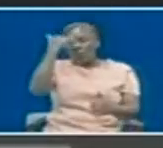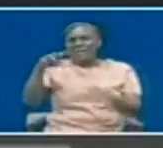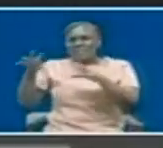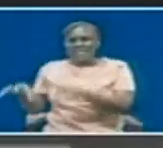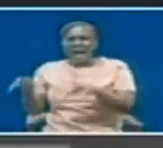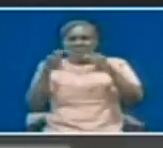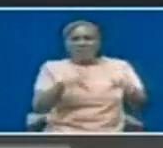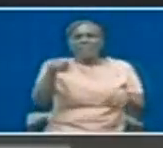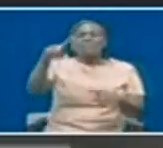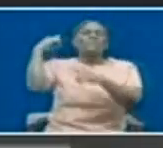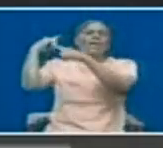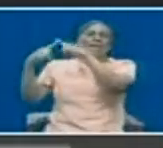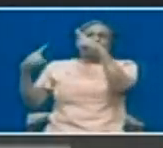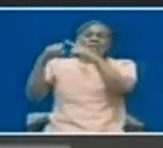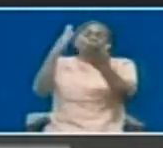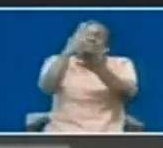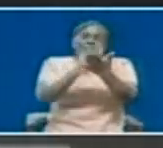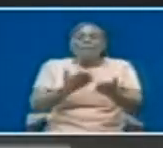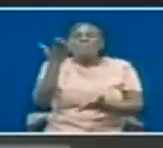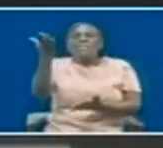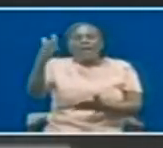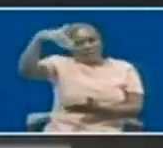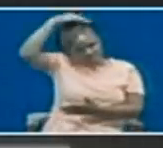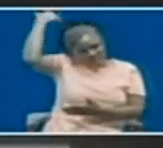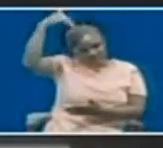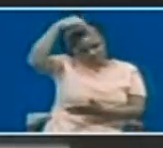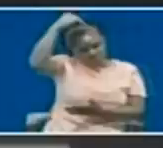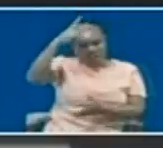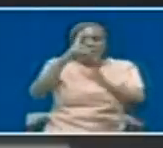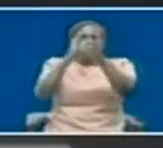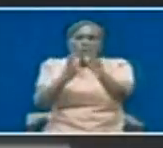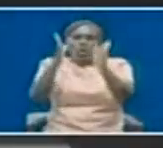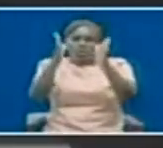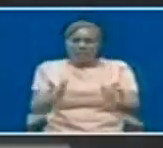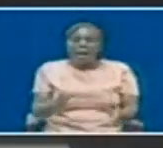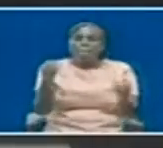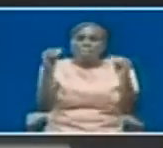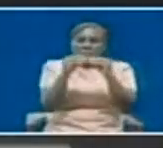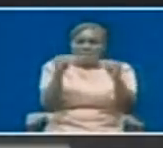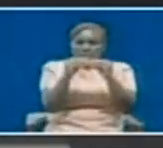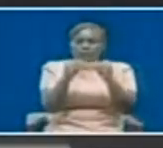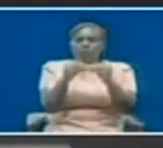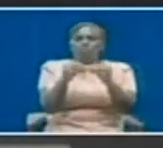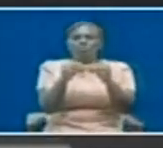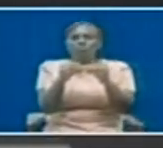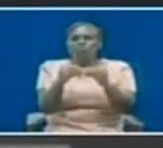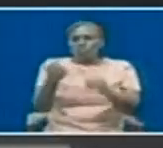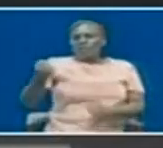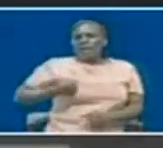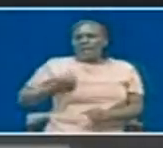mateso wanayopata baadhi ya walio huko. Lofti Matambo alipata fursa ya kuwafumania